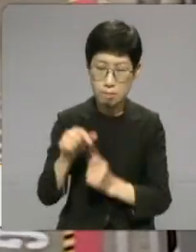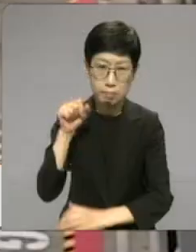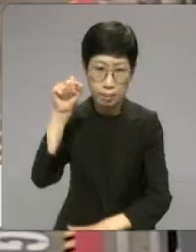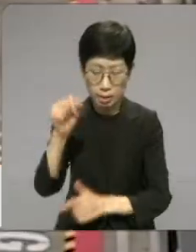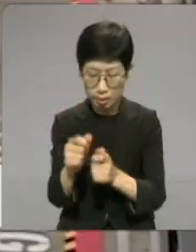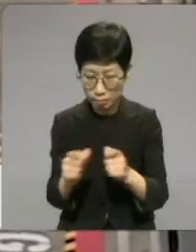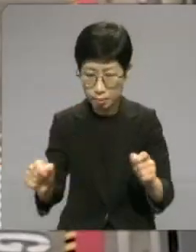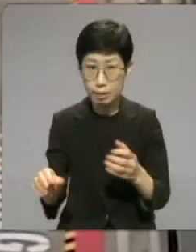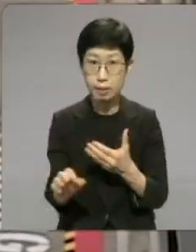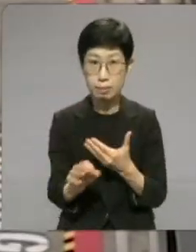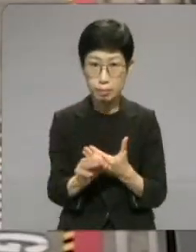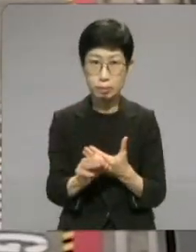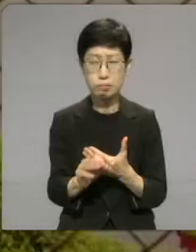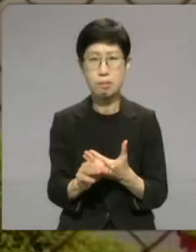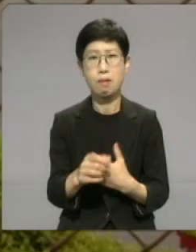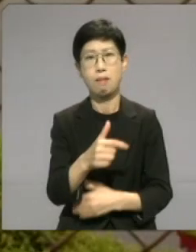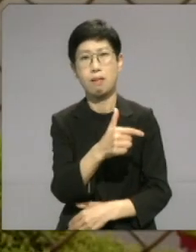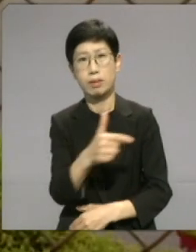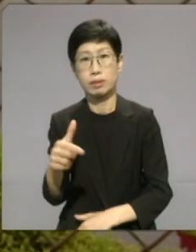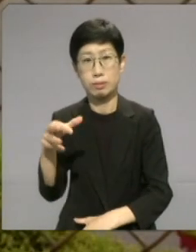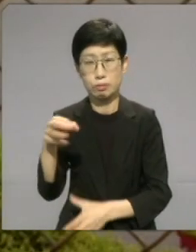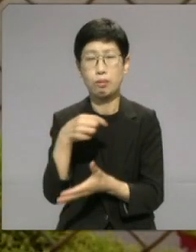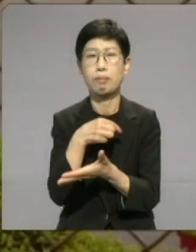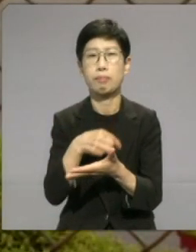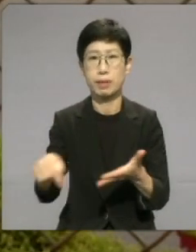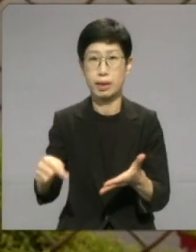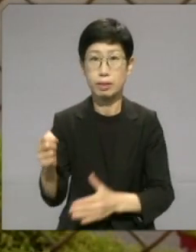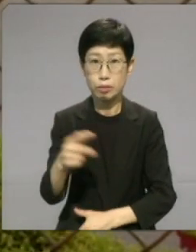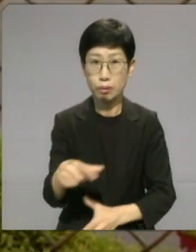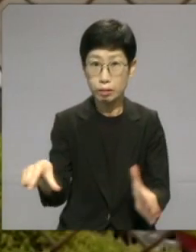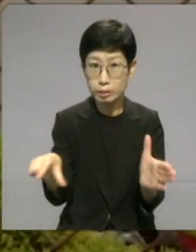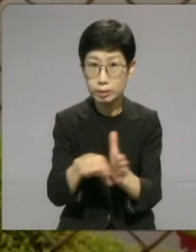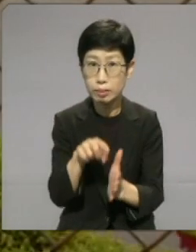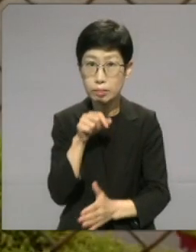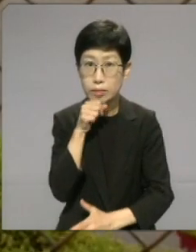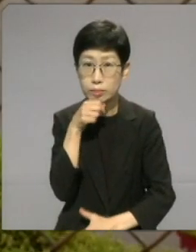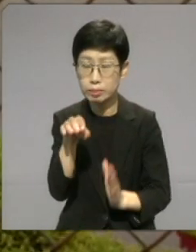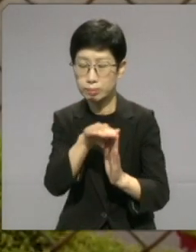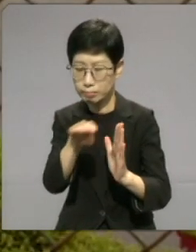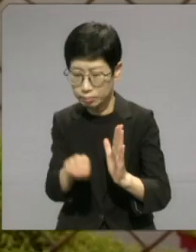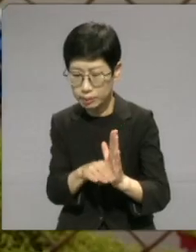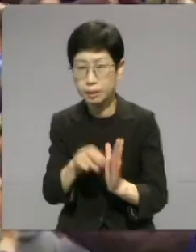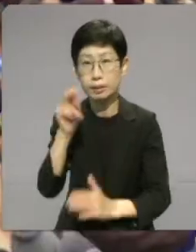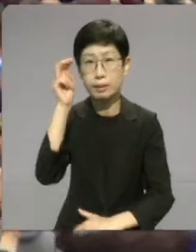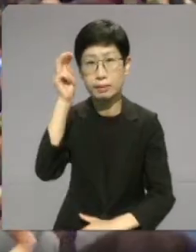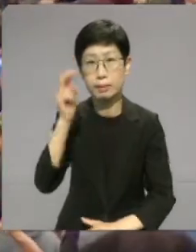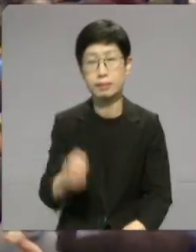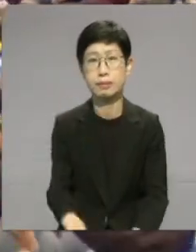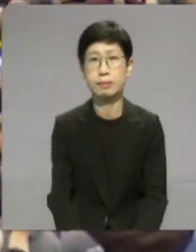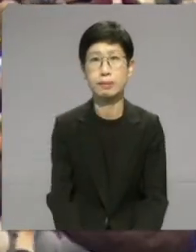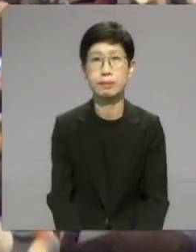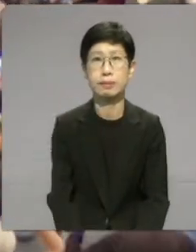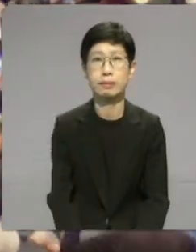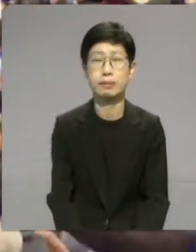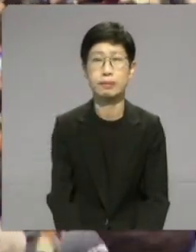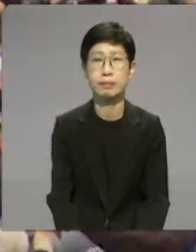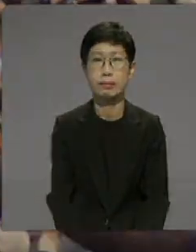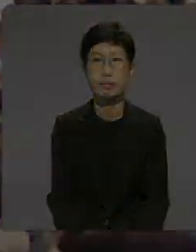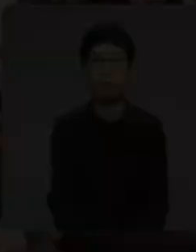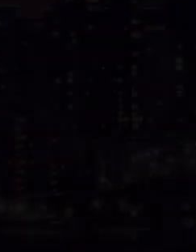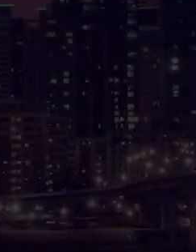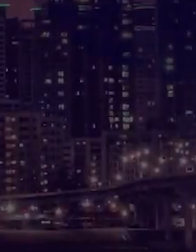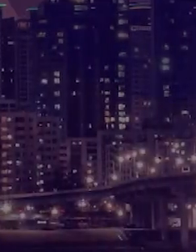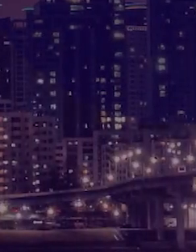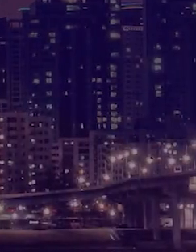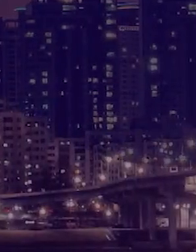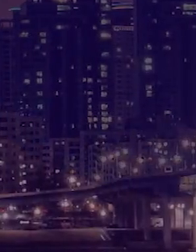장기화하면 수십억 달러의 손실은 물론 신용 등급도 강등될 것으로 보입니다 월드뉴스 김진우입니다